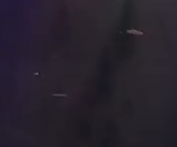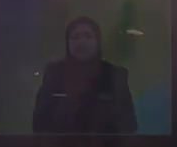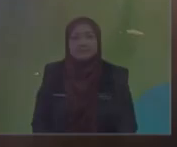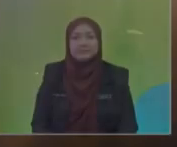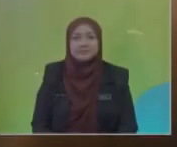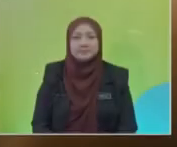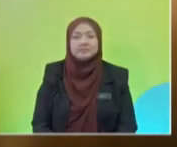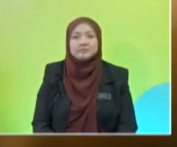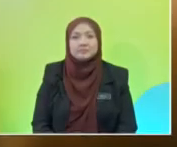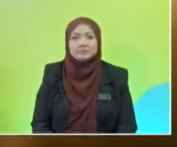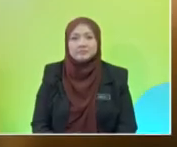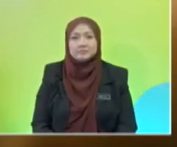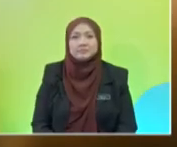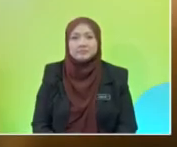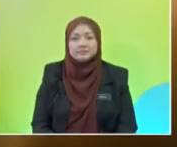bye